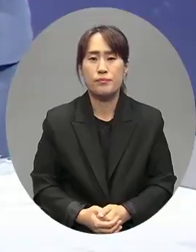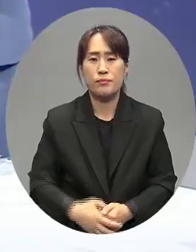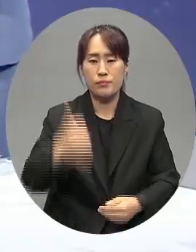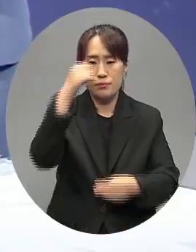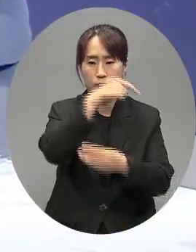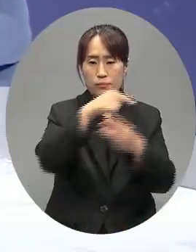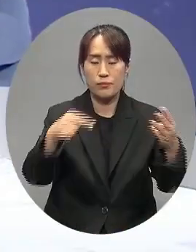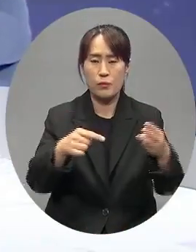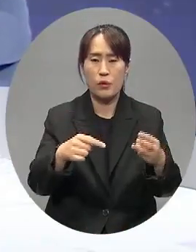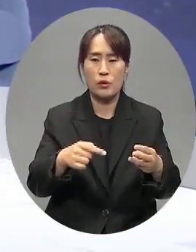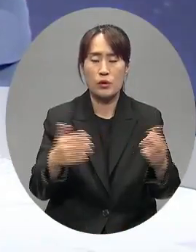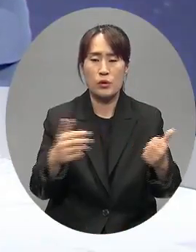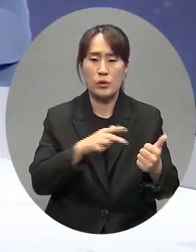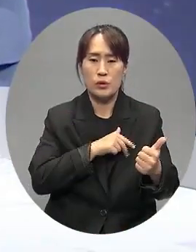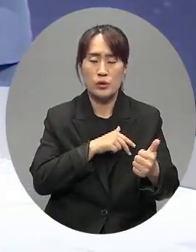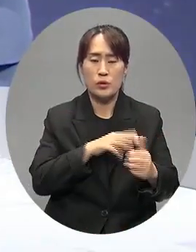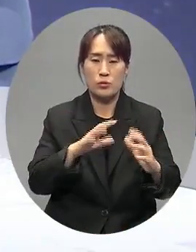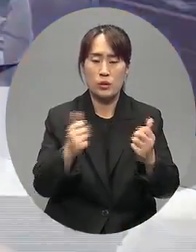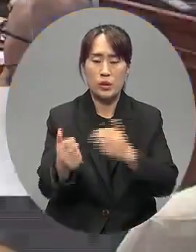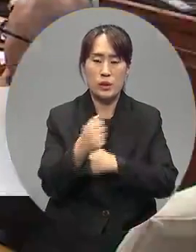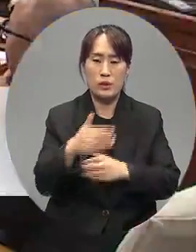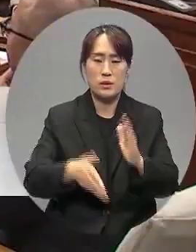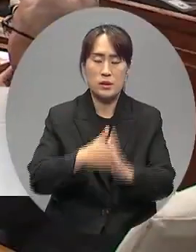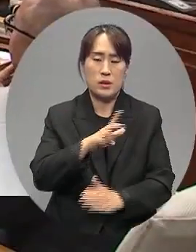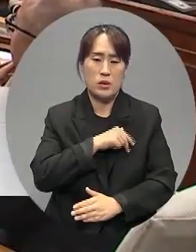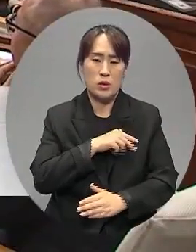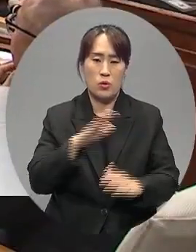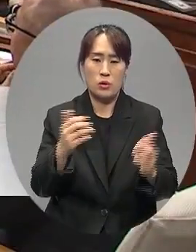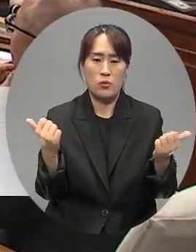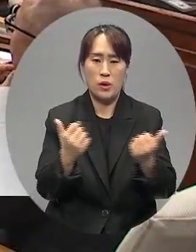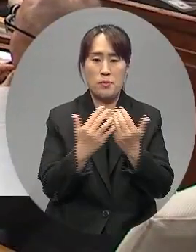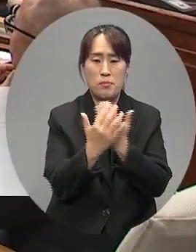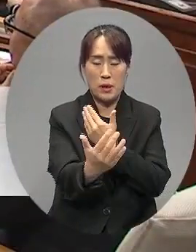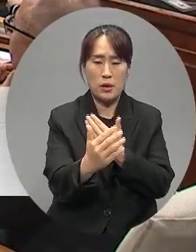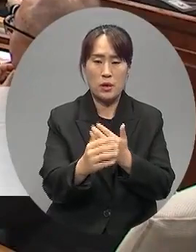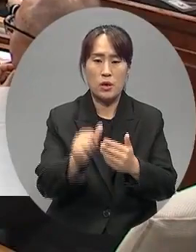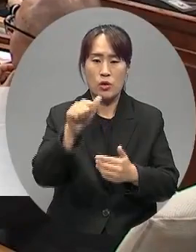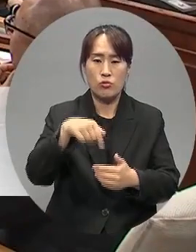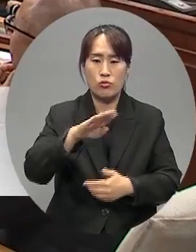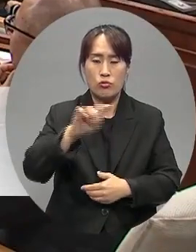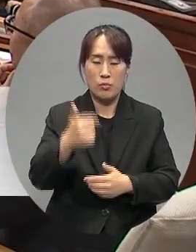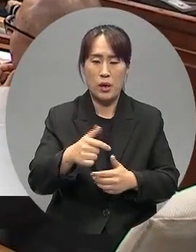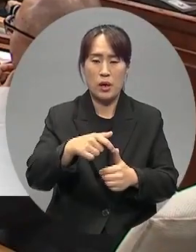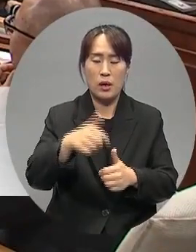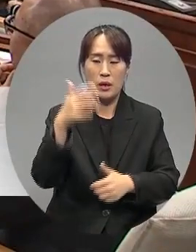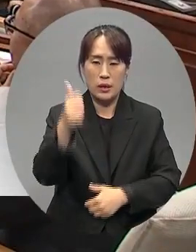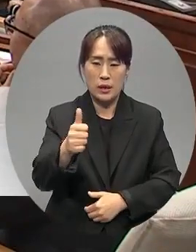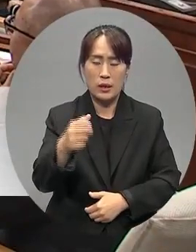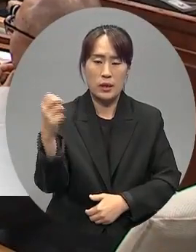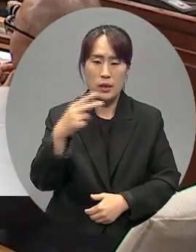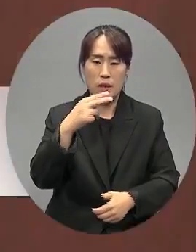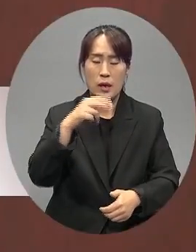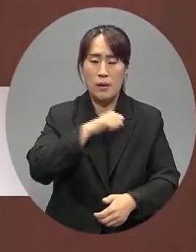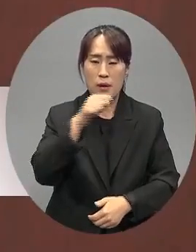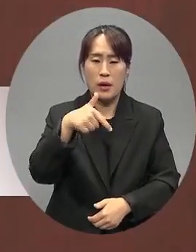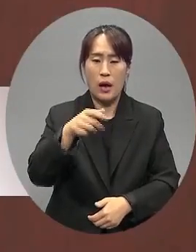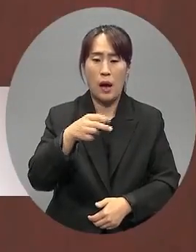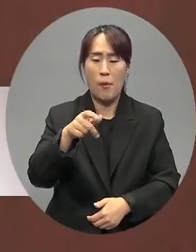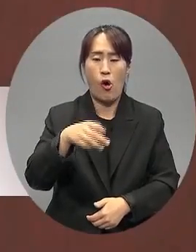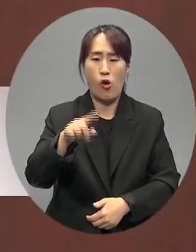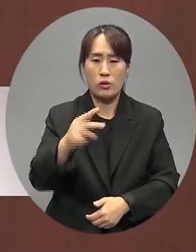충주시의회 국민의 힘 시의원들이 오늘 의원 총회를 열고 후반기 의장 후보로 재선의 강명철